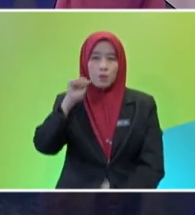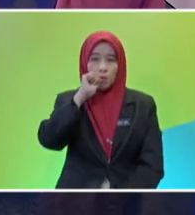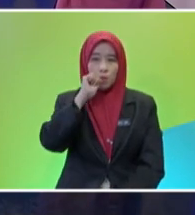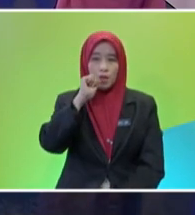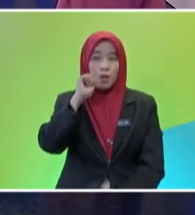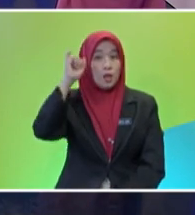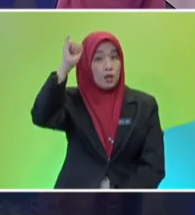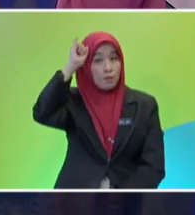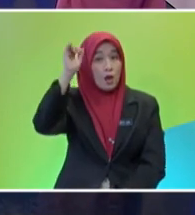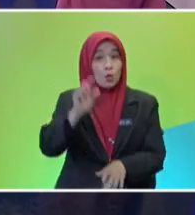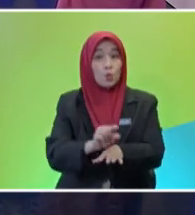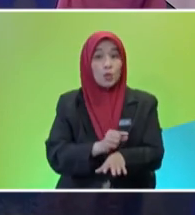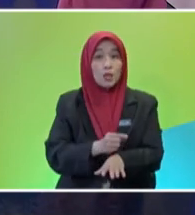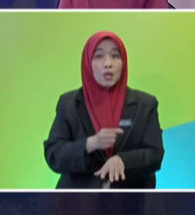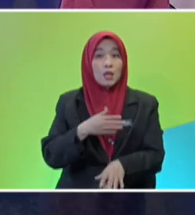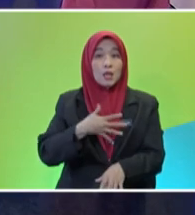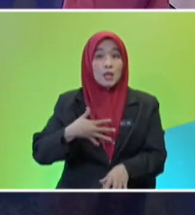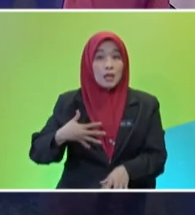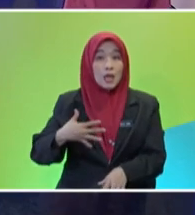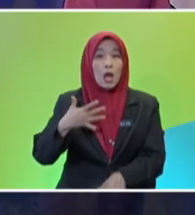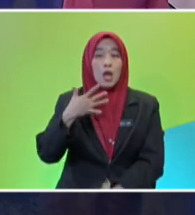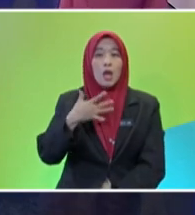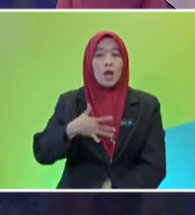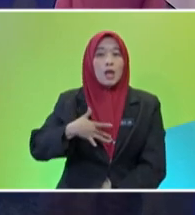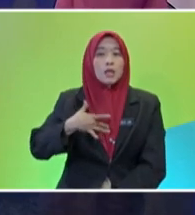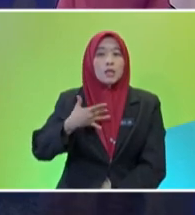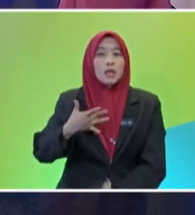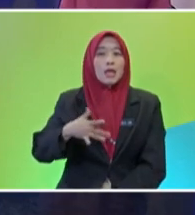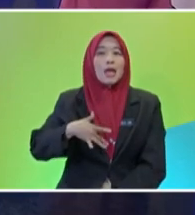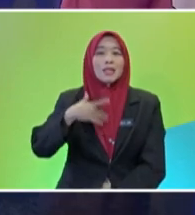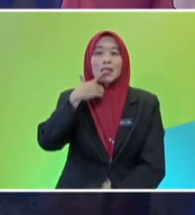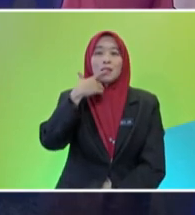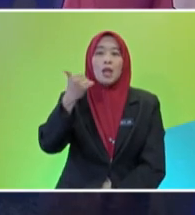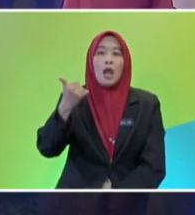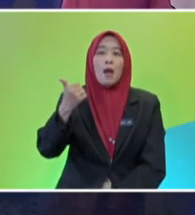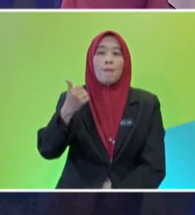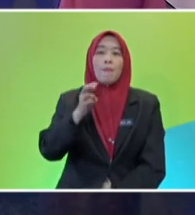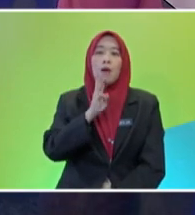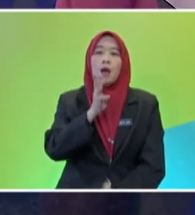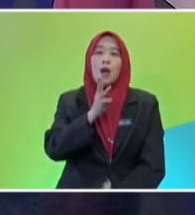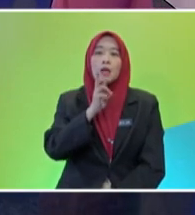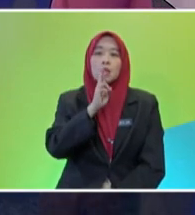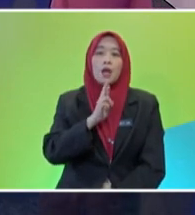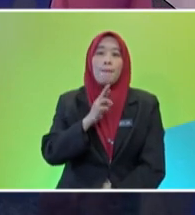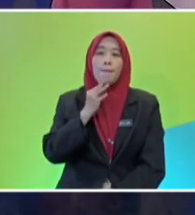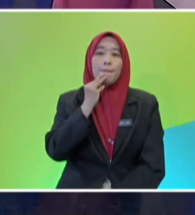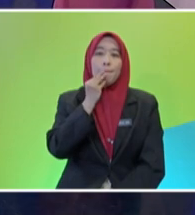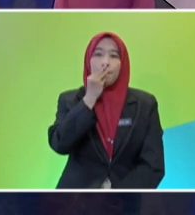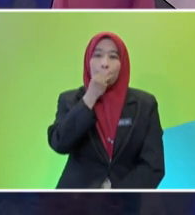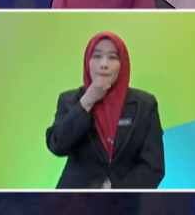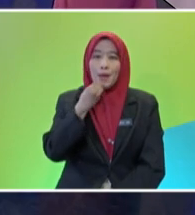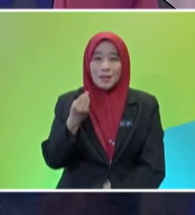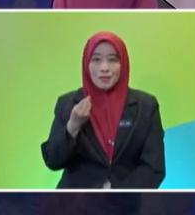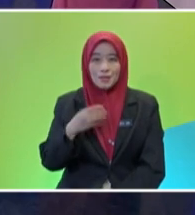deria apa? Deria rasa. Deria rasa. Rasa apa? Rasa sedap air sirap tu. Manis sedap rasanya. Okey. Jadi